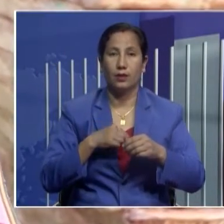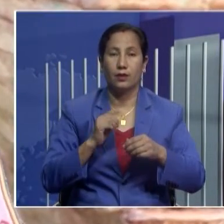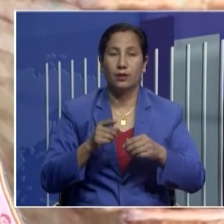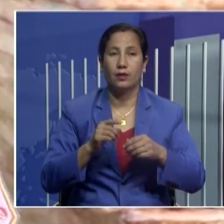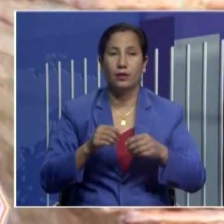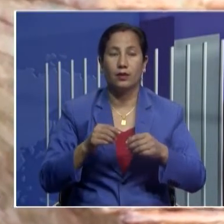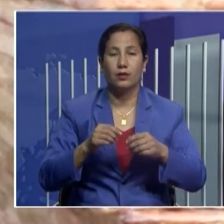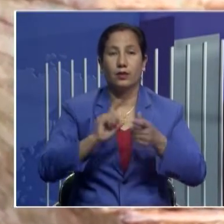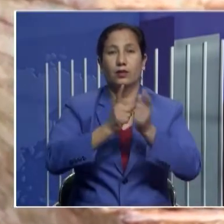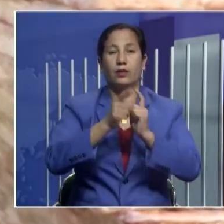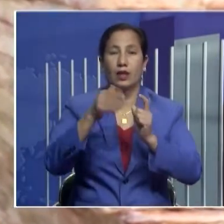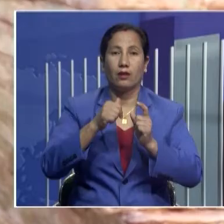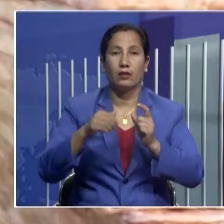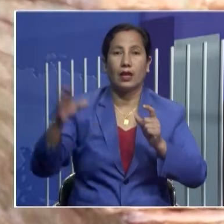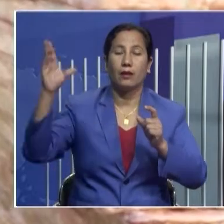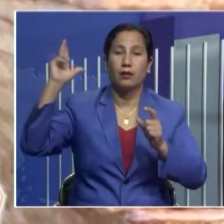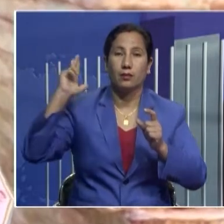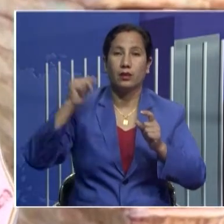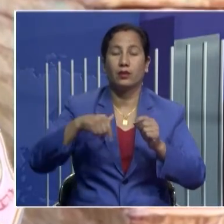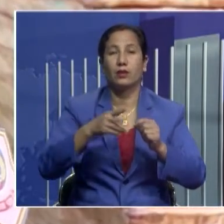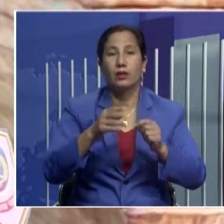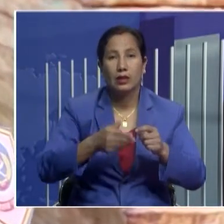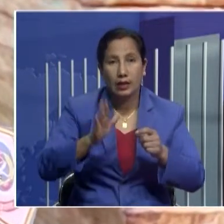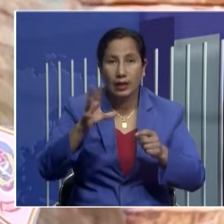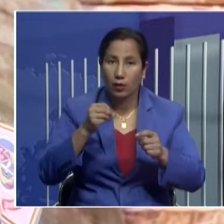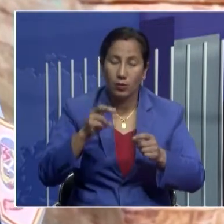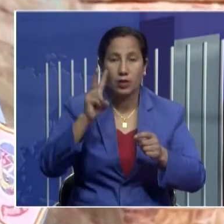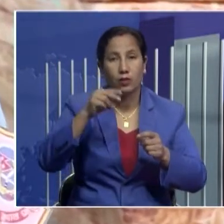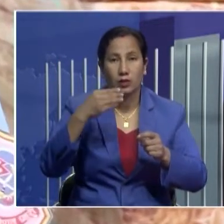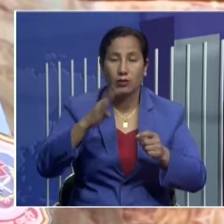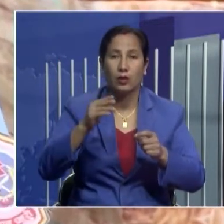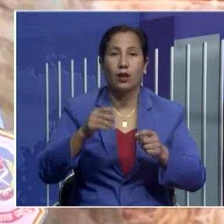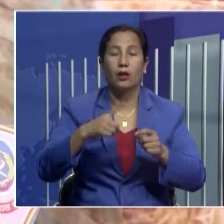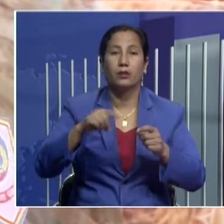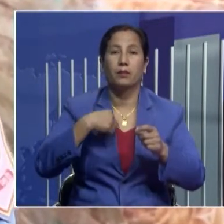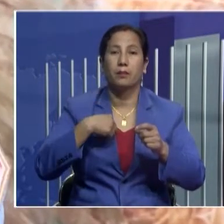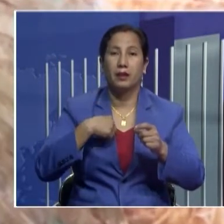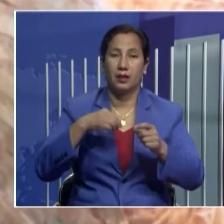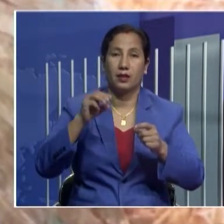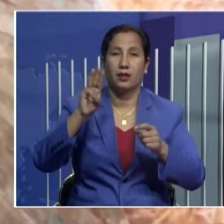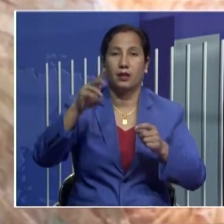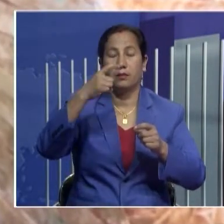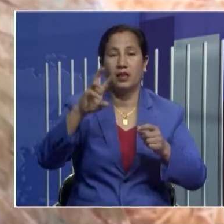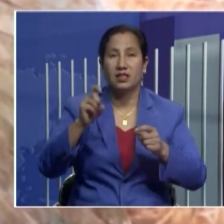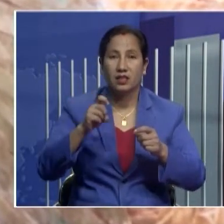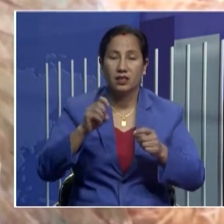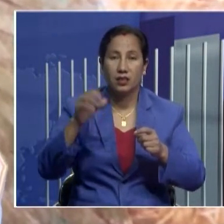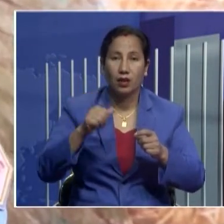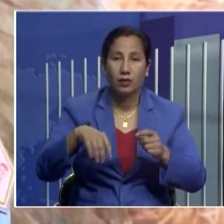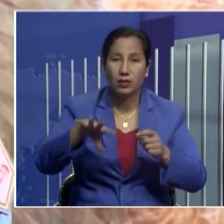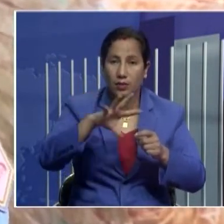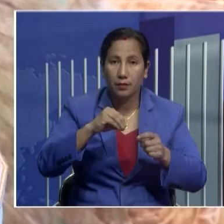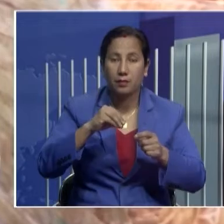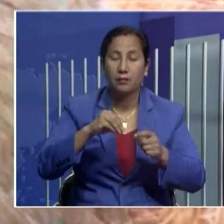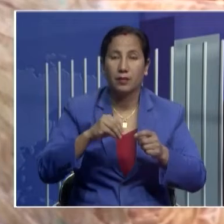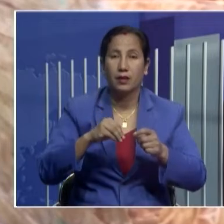किनभने हामी सर भएर आउँदाखेरि आफ्नो बेड बिस्ताराहरू लिएर आउनुपर्ने अवस्था हुन्थ्यो। अब यो म्याट्रेस भएपछि हामीले चाहिँ आफ्नो तन्ना सिरानीहरू मात्र